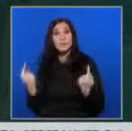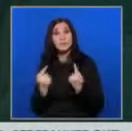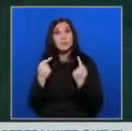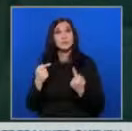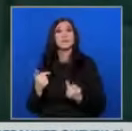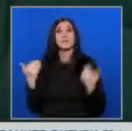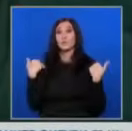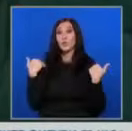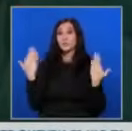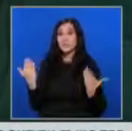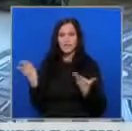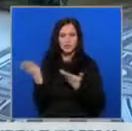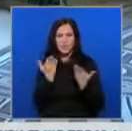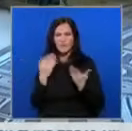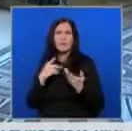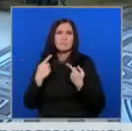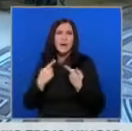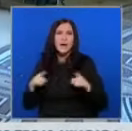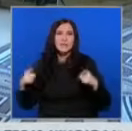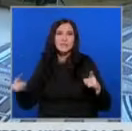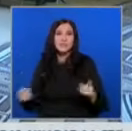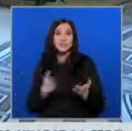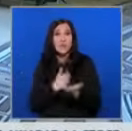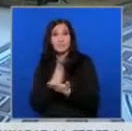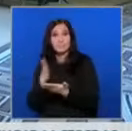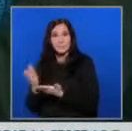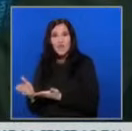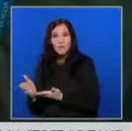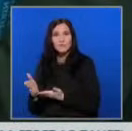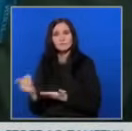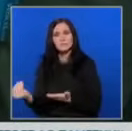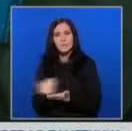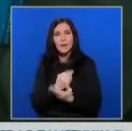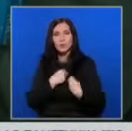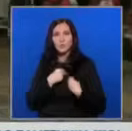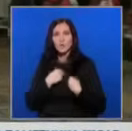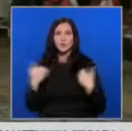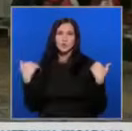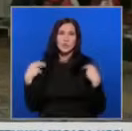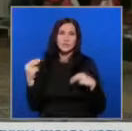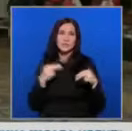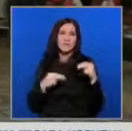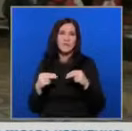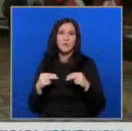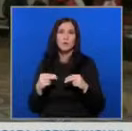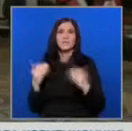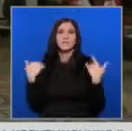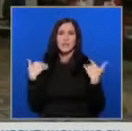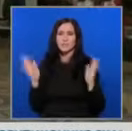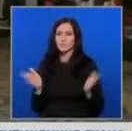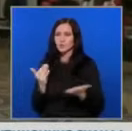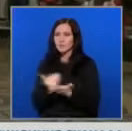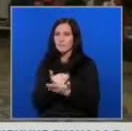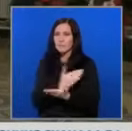Алма Матер. Четива от всички жанрове бяха събрали доброволците от студентския съвет на университета. Започваме и събираме още от края на